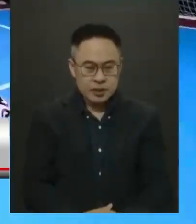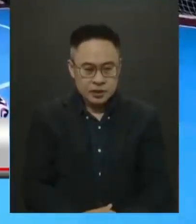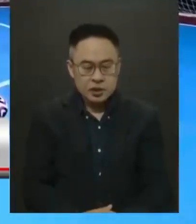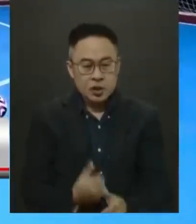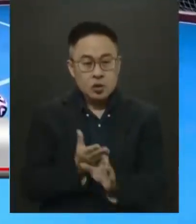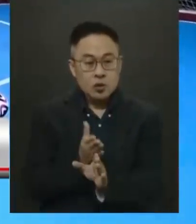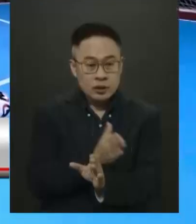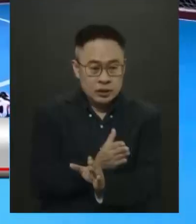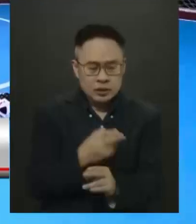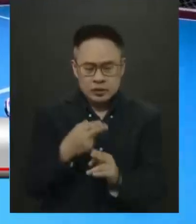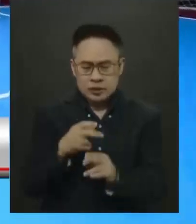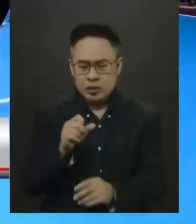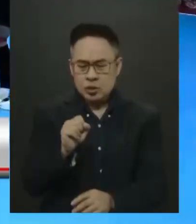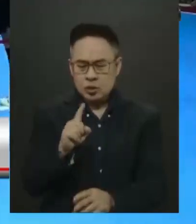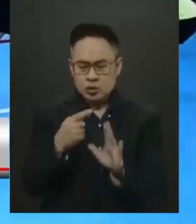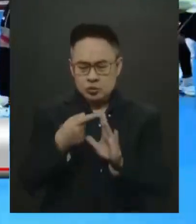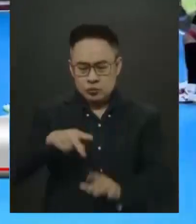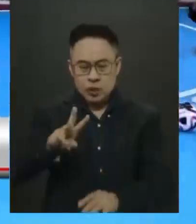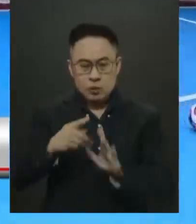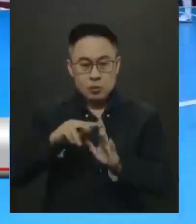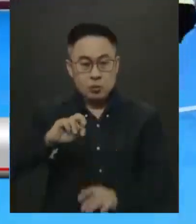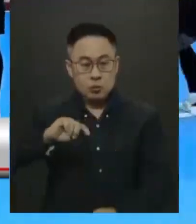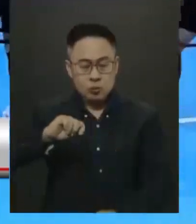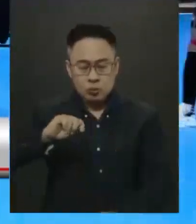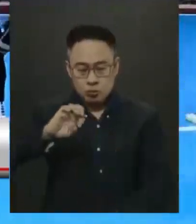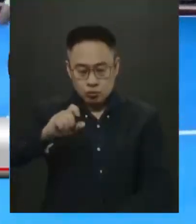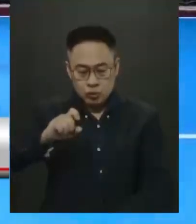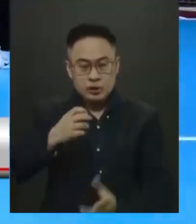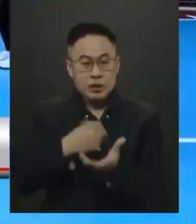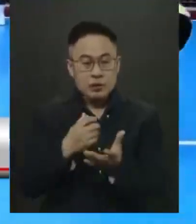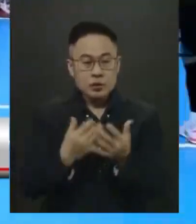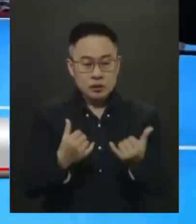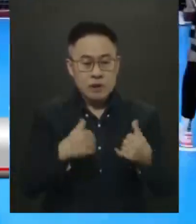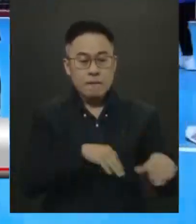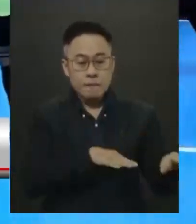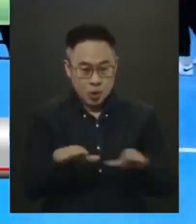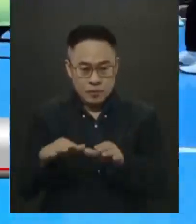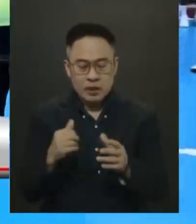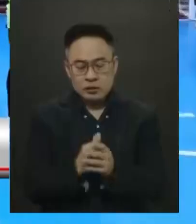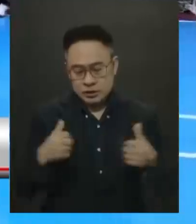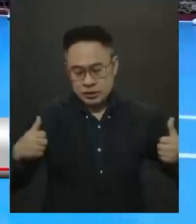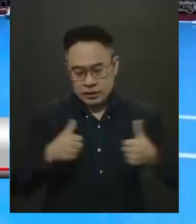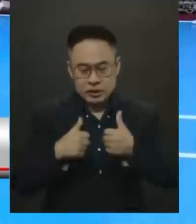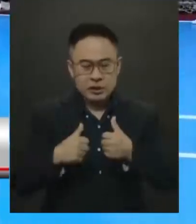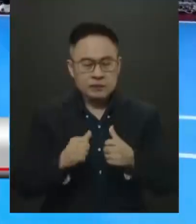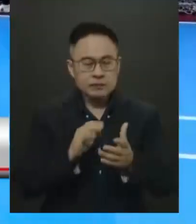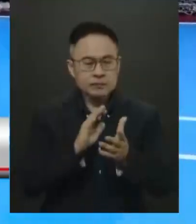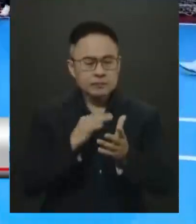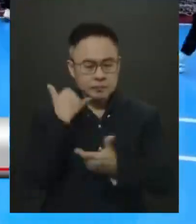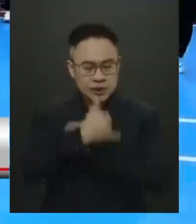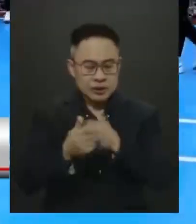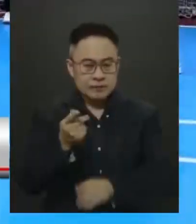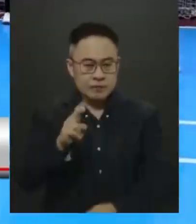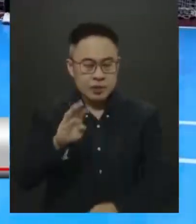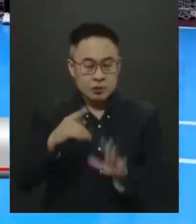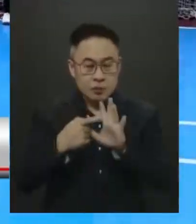ามสุภูถื่นกลางครับก็ให้สัมภาษณ์ว่าตอนนี้เนี่ยพวกเราก็พร้อมแบบ 100% ในการที่จะเจอกับคิวบาแล้วทุกคนมีความมั่นใจเพิ่มมากขึ้น